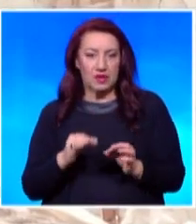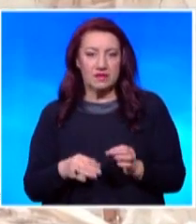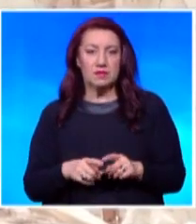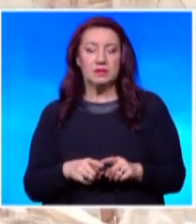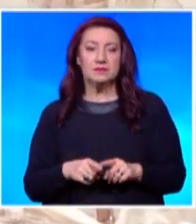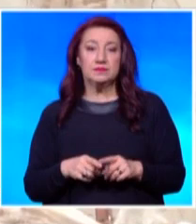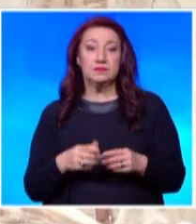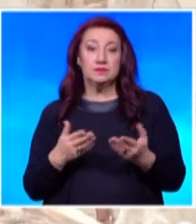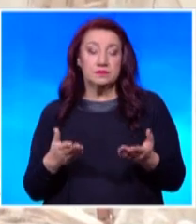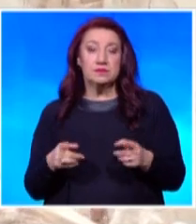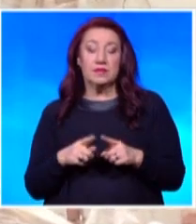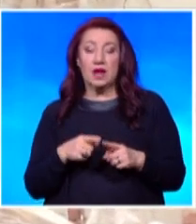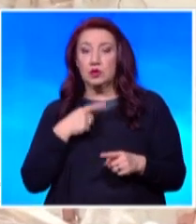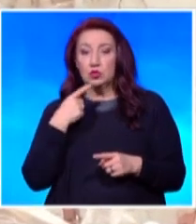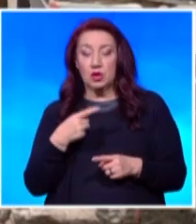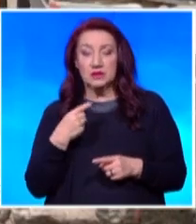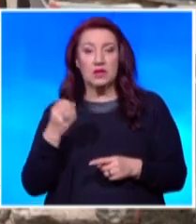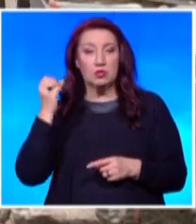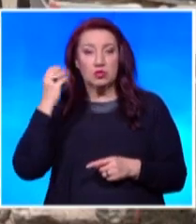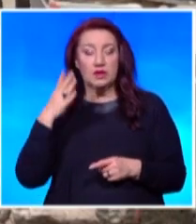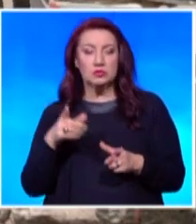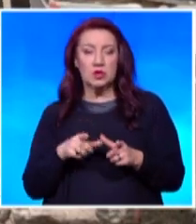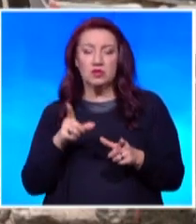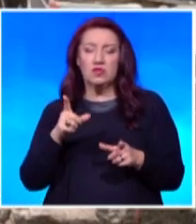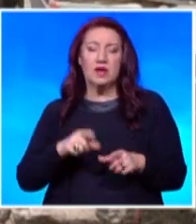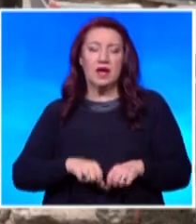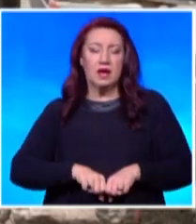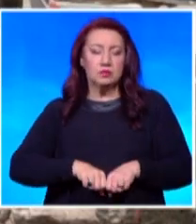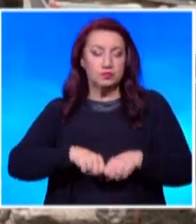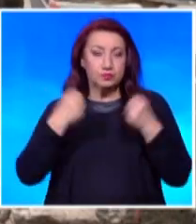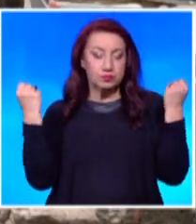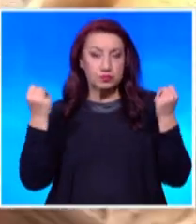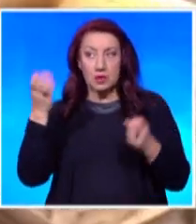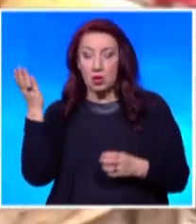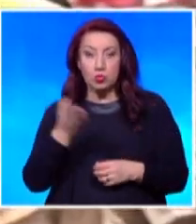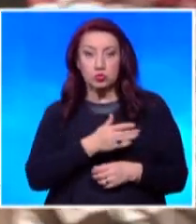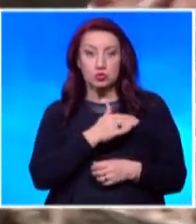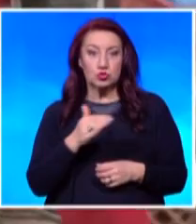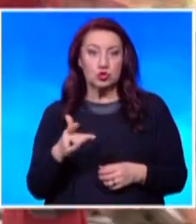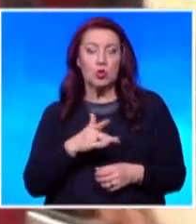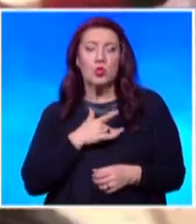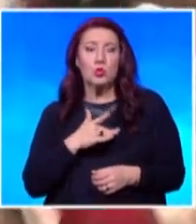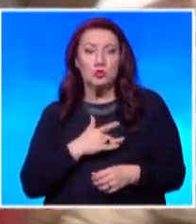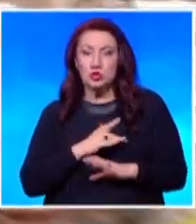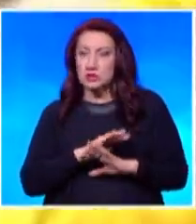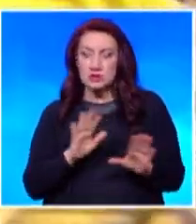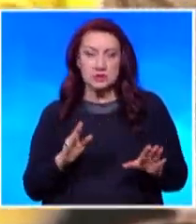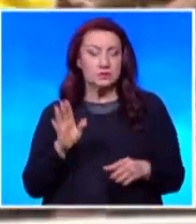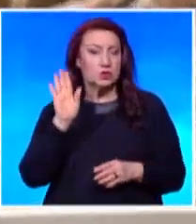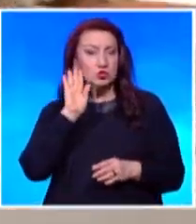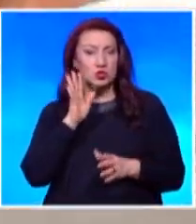професор Милош по-рано от БАН, наистина опустошително разрушение. Чухме и хора в репортажите от Турция,